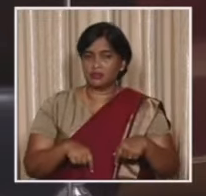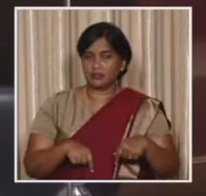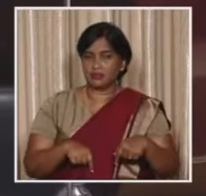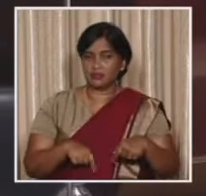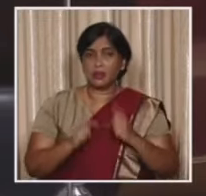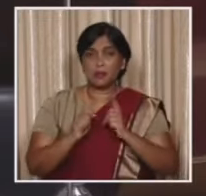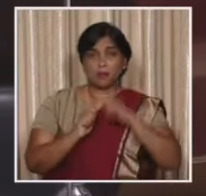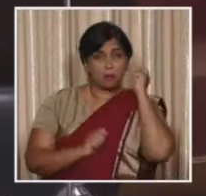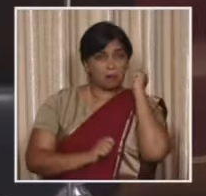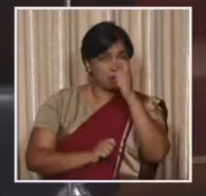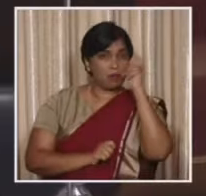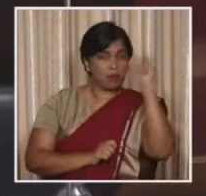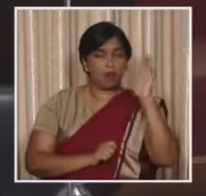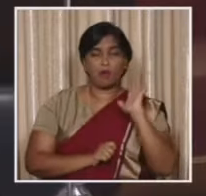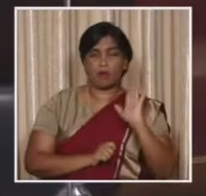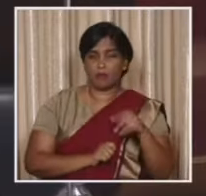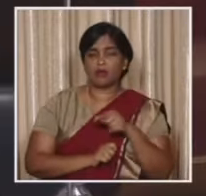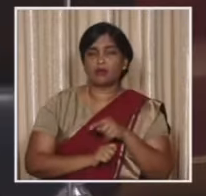ගෙවන්න ඕන